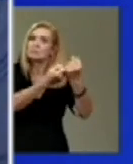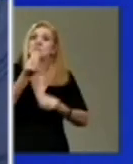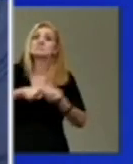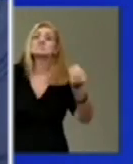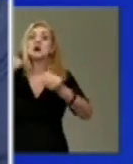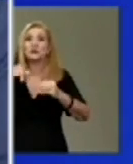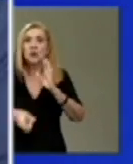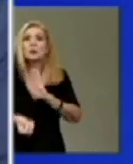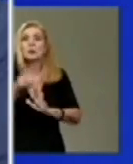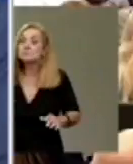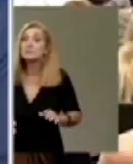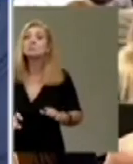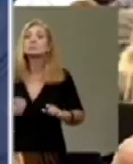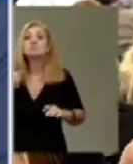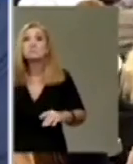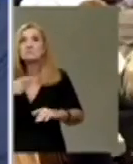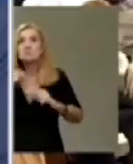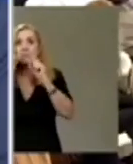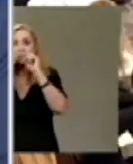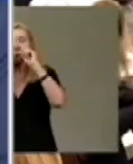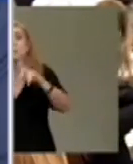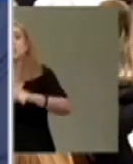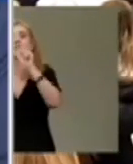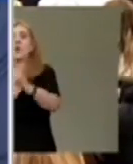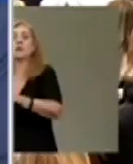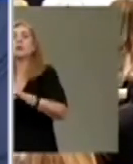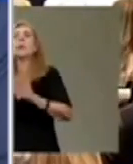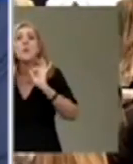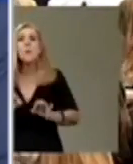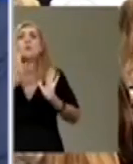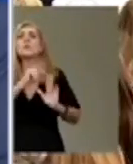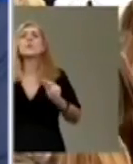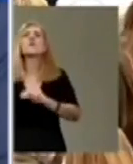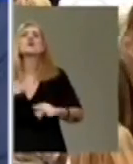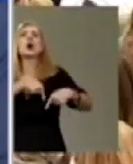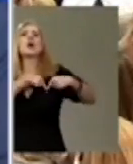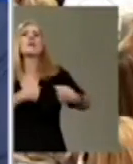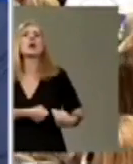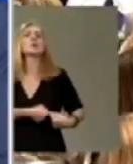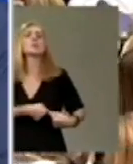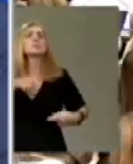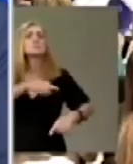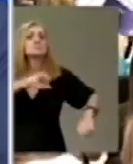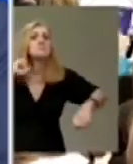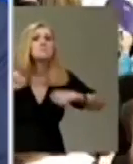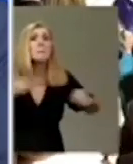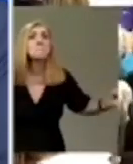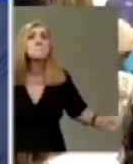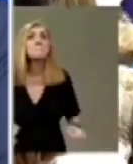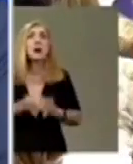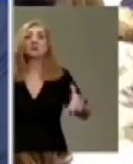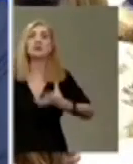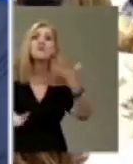αίθουσες διαδρόμους που περιορίστηκαν οι διάδρομοι για να να γίνουνε έξτρα σχολικές αίθουσες